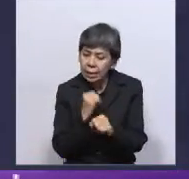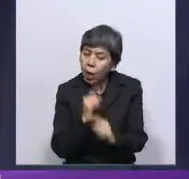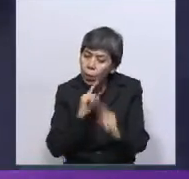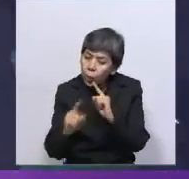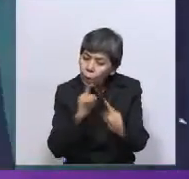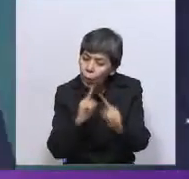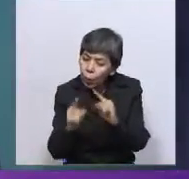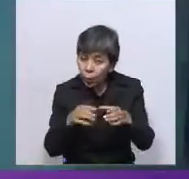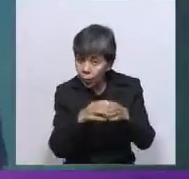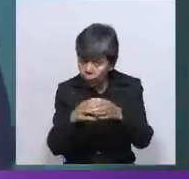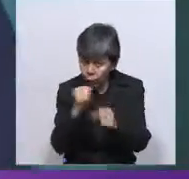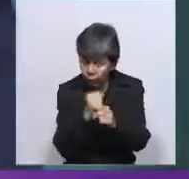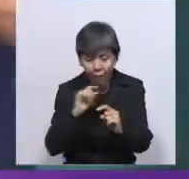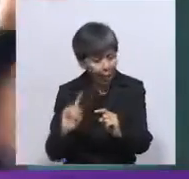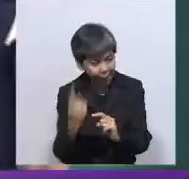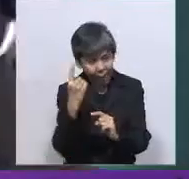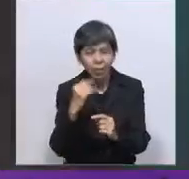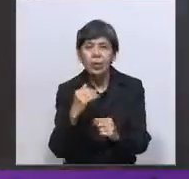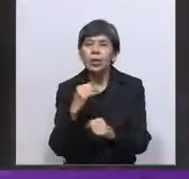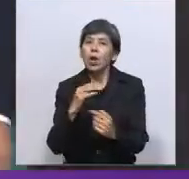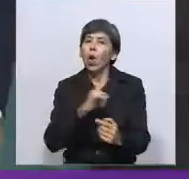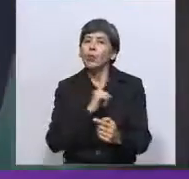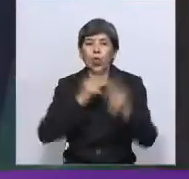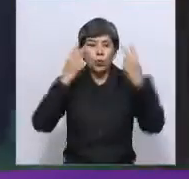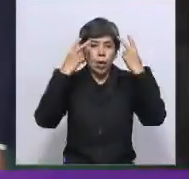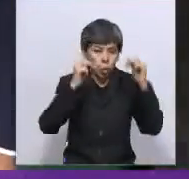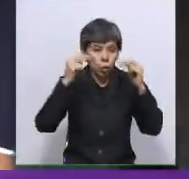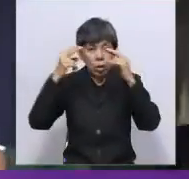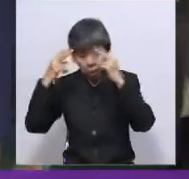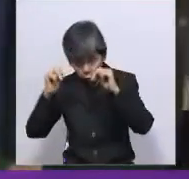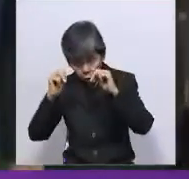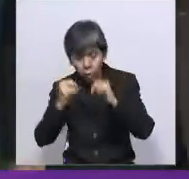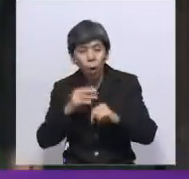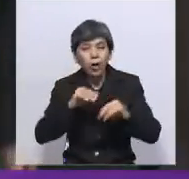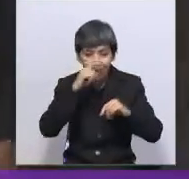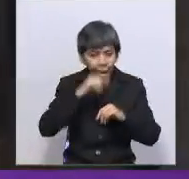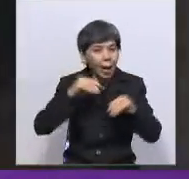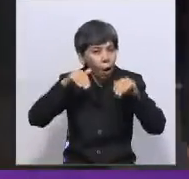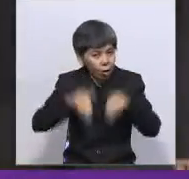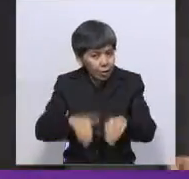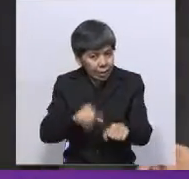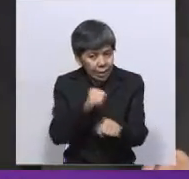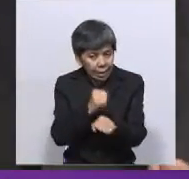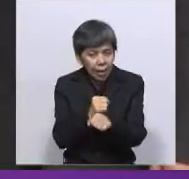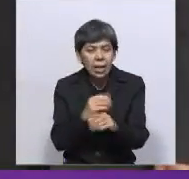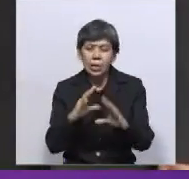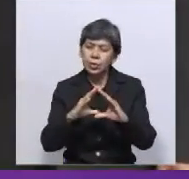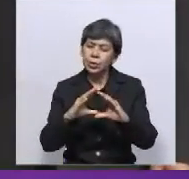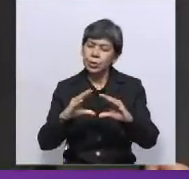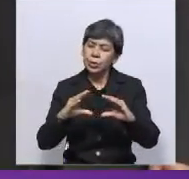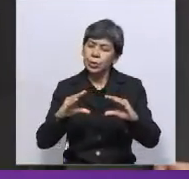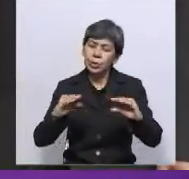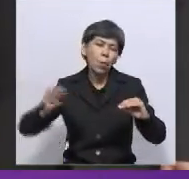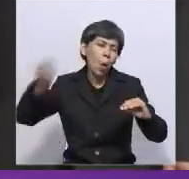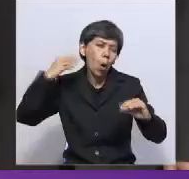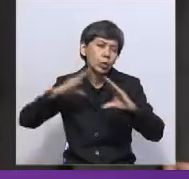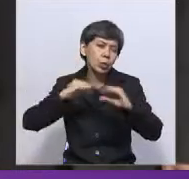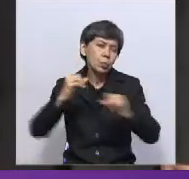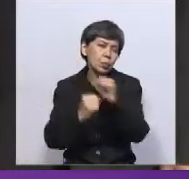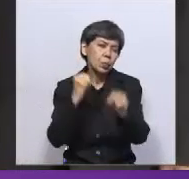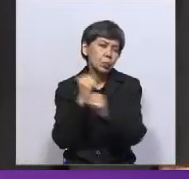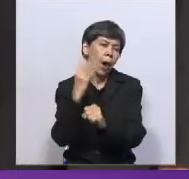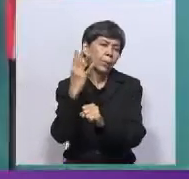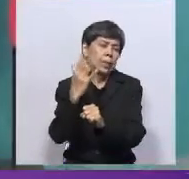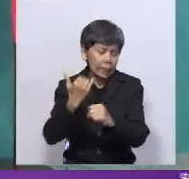การหารือแบบทวิภาคีครั้งแรกในฐานะนายกรัฐมนตรีของทั้งสองประเทศหลังว่างเว้นการหารืออย่างเป็นทางการมากว่า